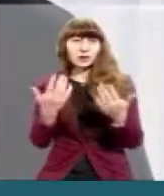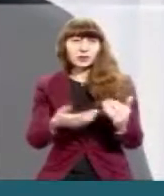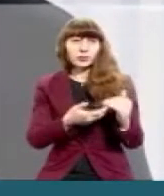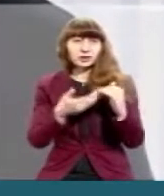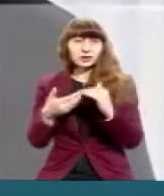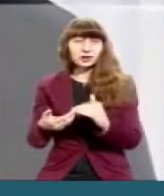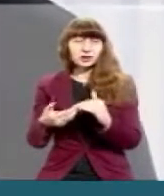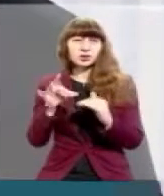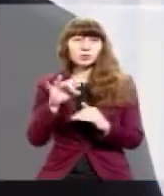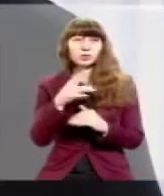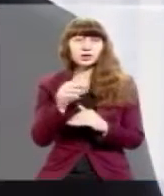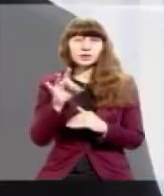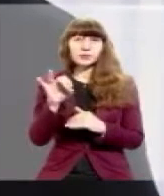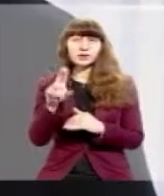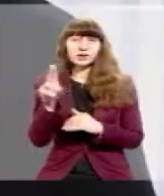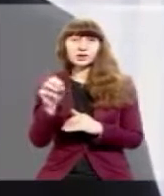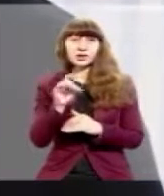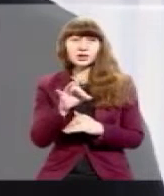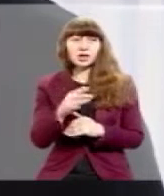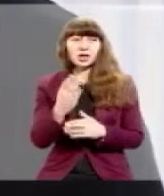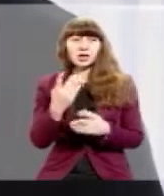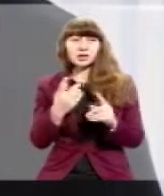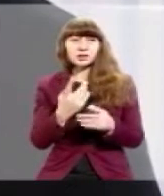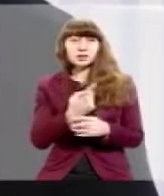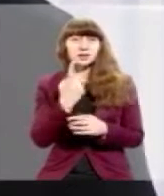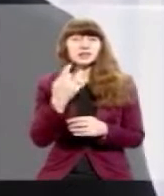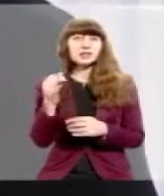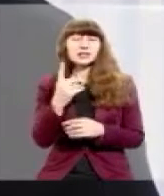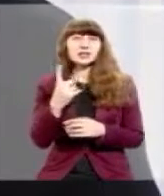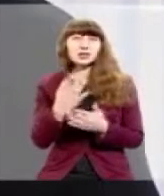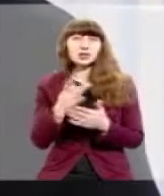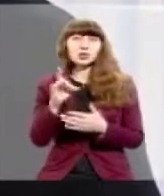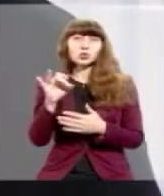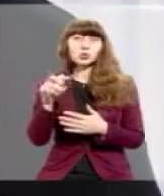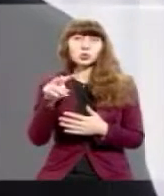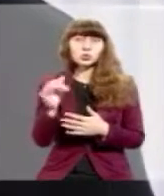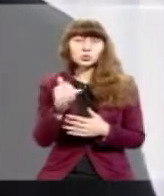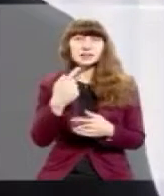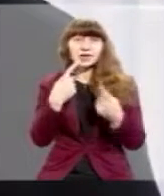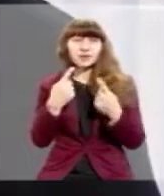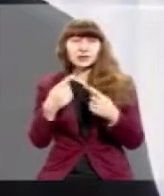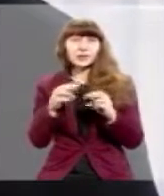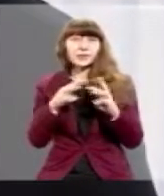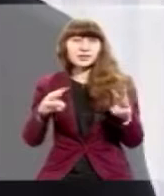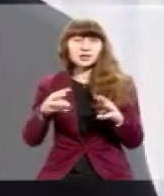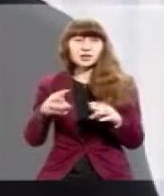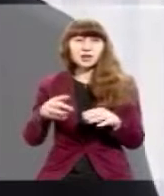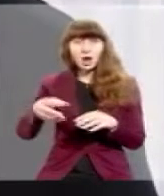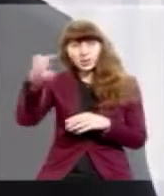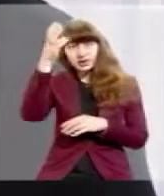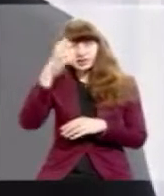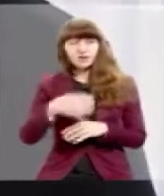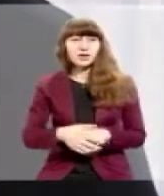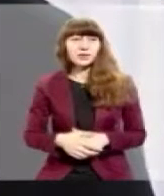республиканских спикеров. Одним из них является Айсул Гирниязова, который является советником министра просвещения и высшего образования и